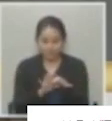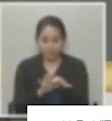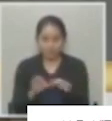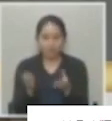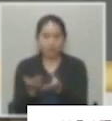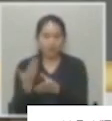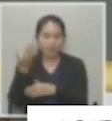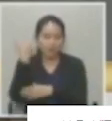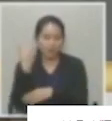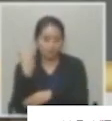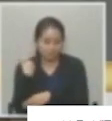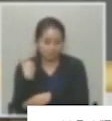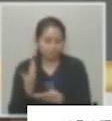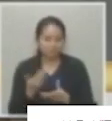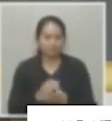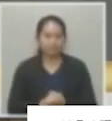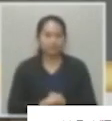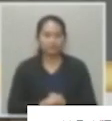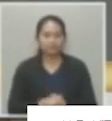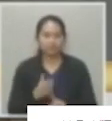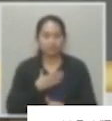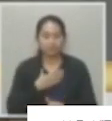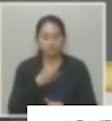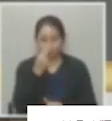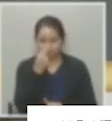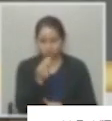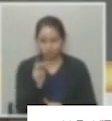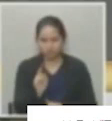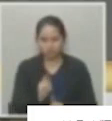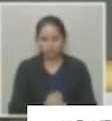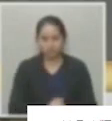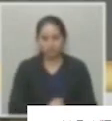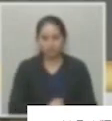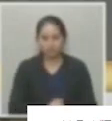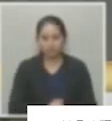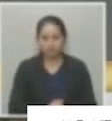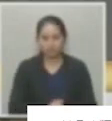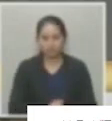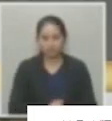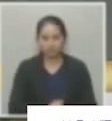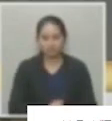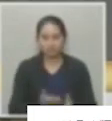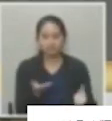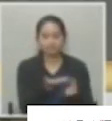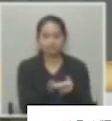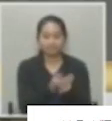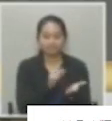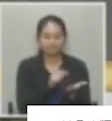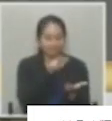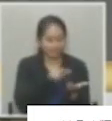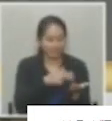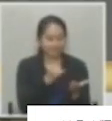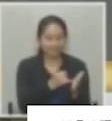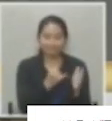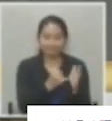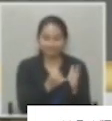อนยังไงมั่งผมก็ไปดูว่าเล่มแรกเนี่ยมันดูจะอ่านง่ายมันชัดเจนว่